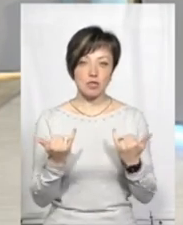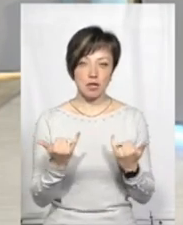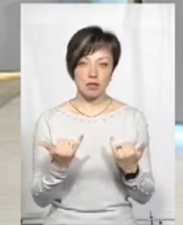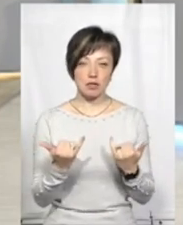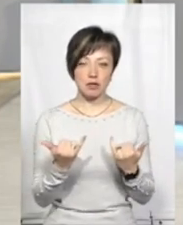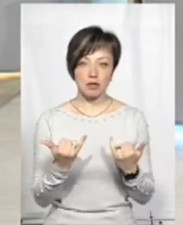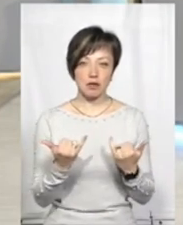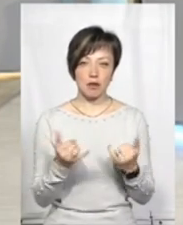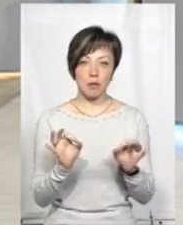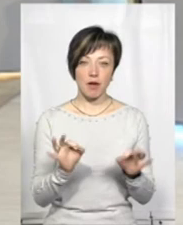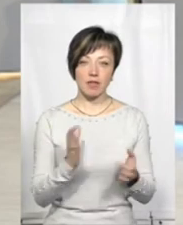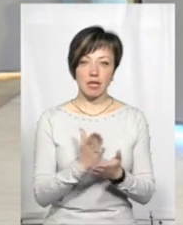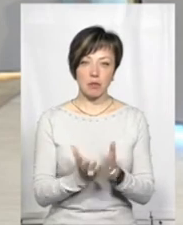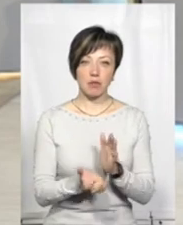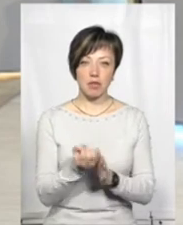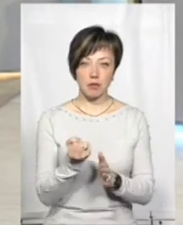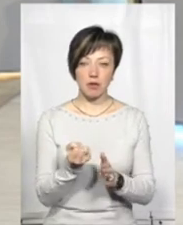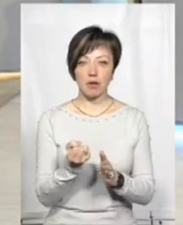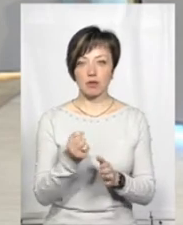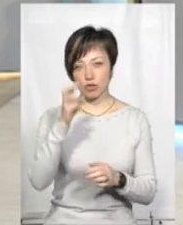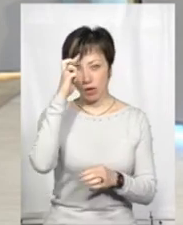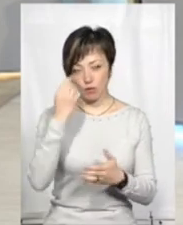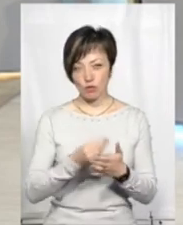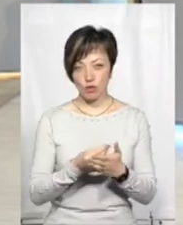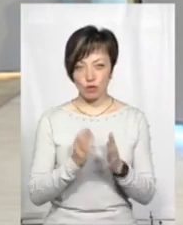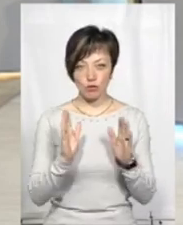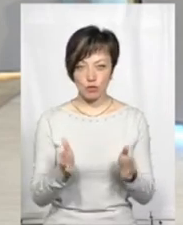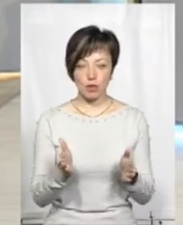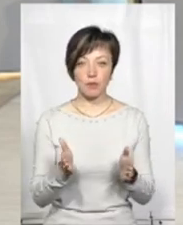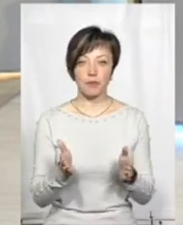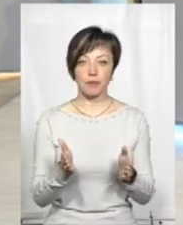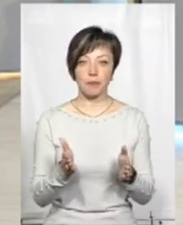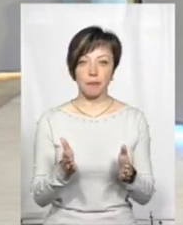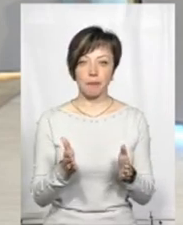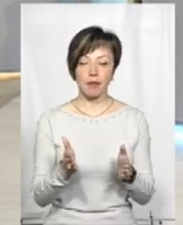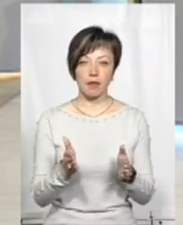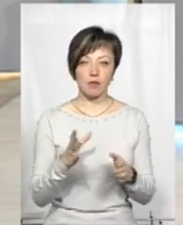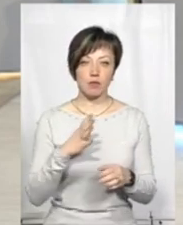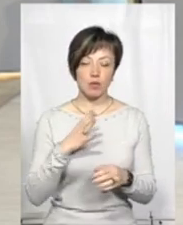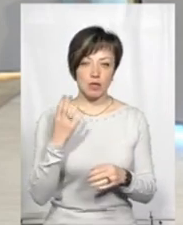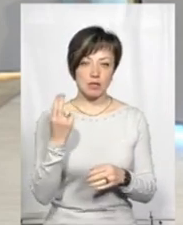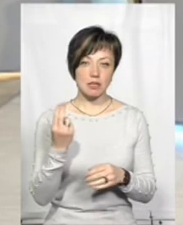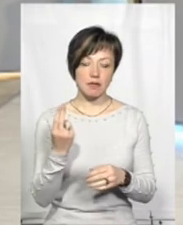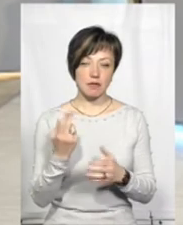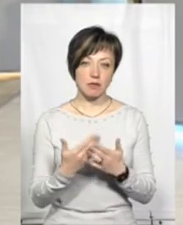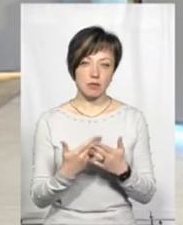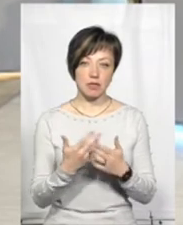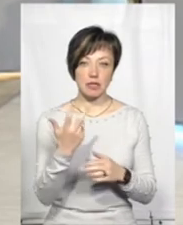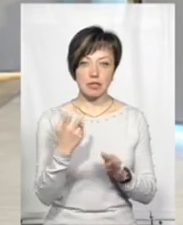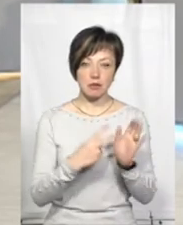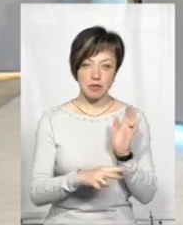зараз, правда, є вже підтримка, певно, там буде з державного бюджету, тому що там проходила цифра там,